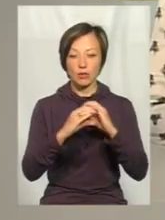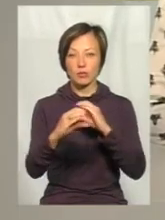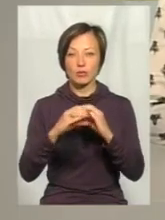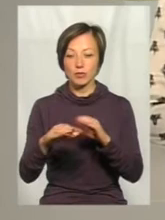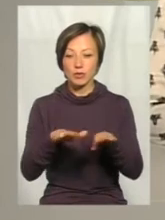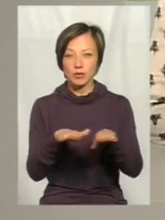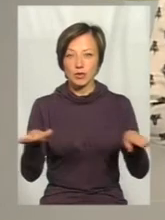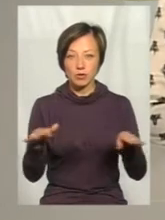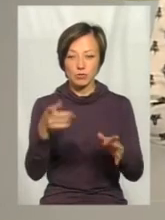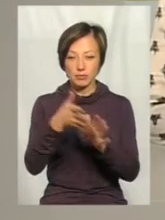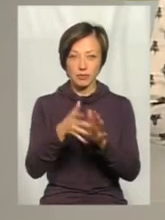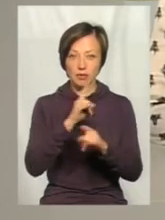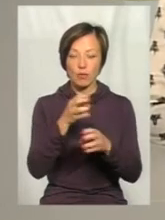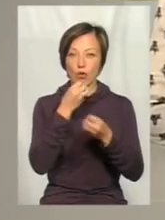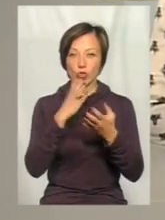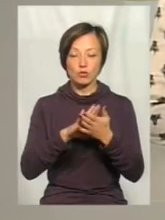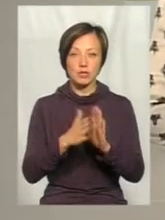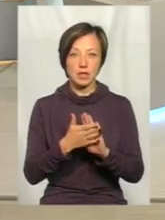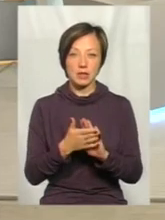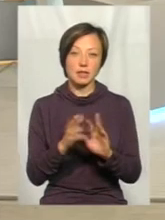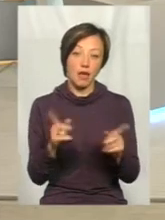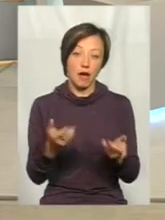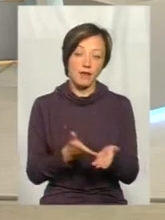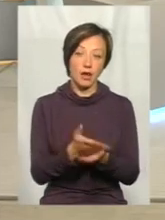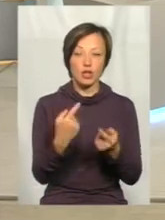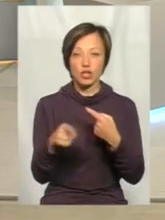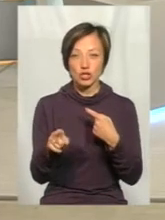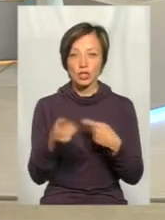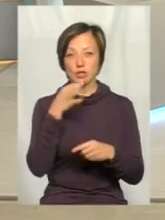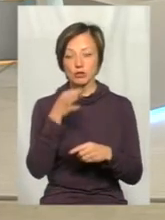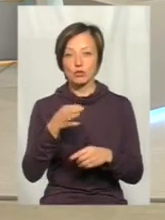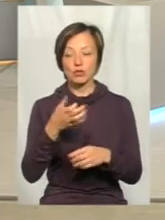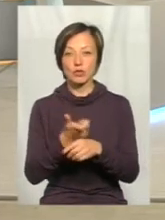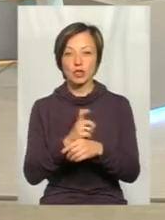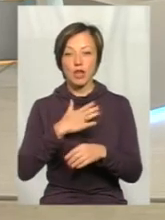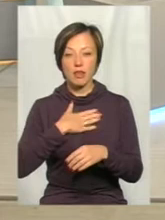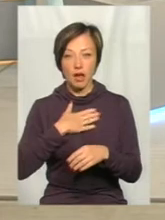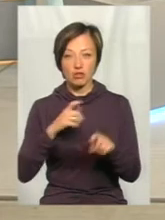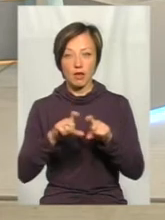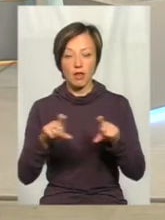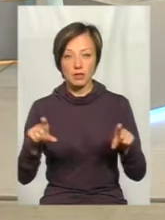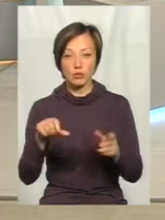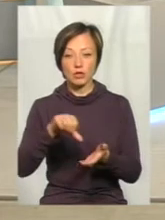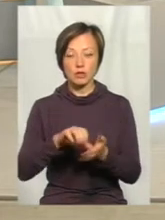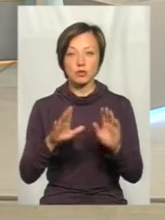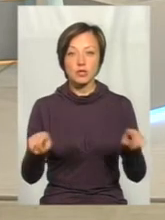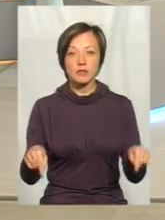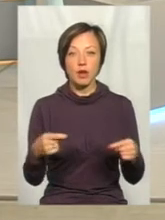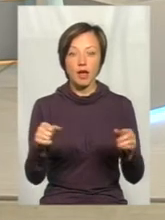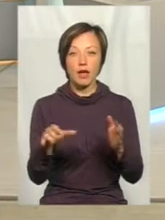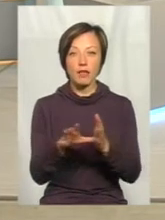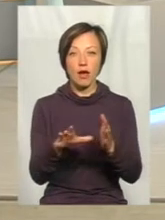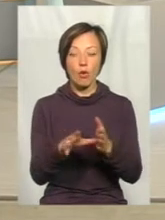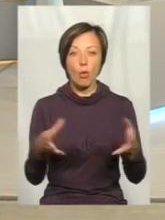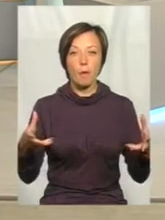там в хорошому стані. Це як варіант. Інше, я скажу, що більше, що наш кластер і його учасники будуть створювати